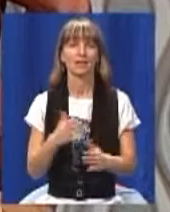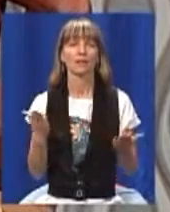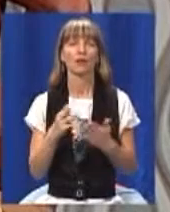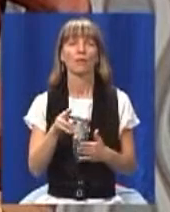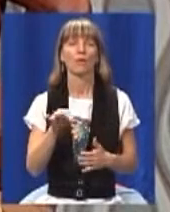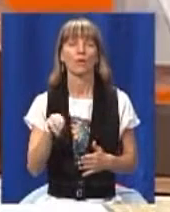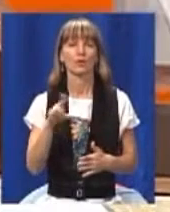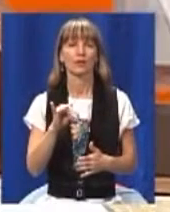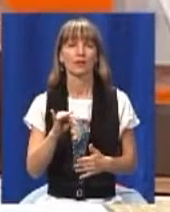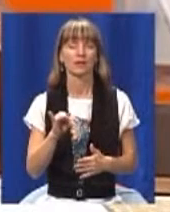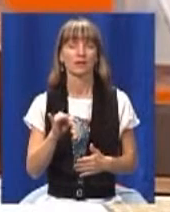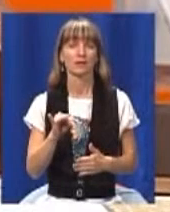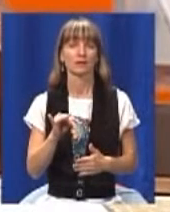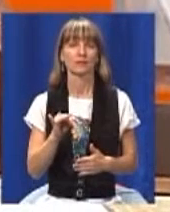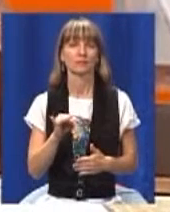Якої породи?